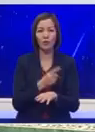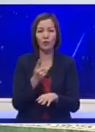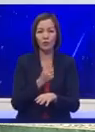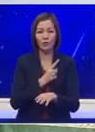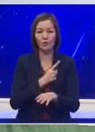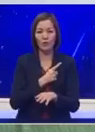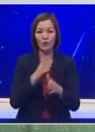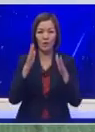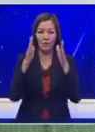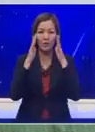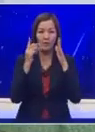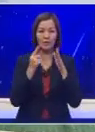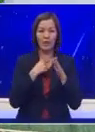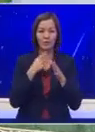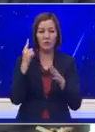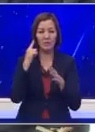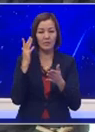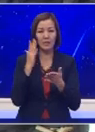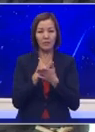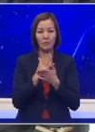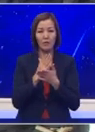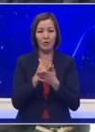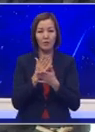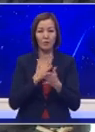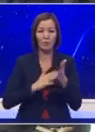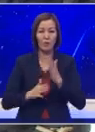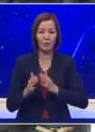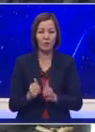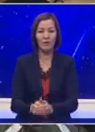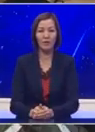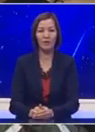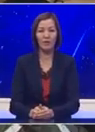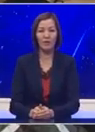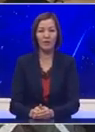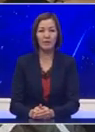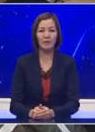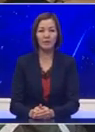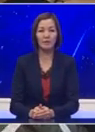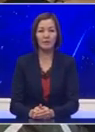азан дауысы естіліп, жамағат жұманы мешітте оқитын болды деп қуануда.